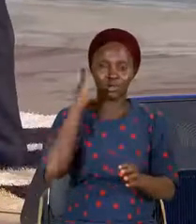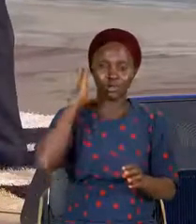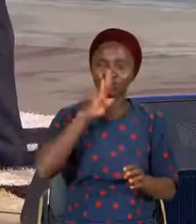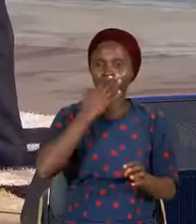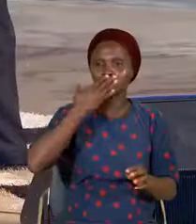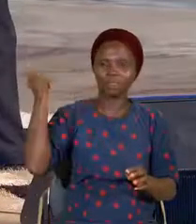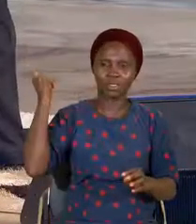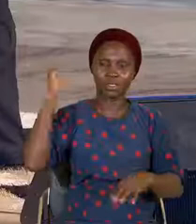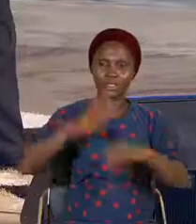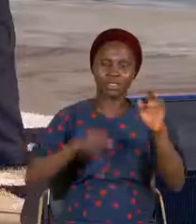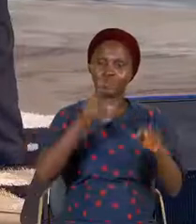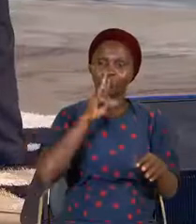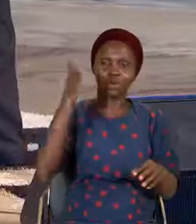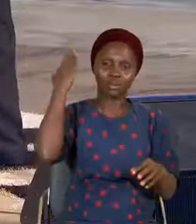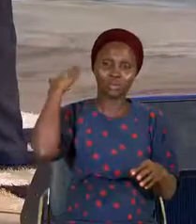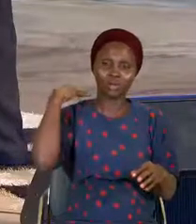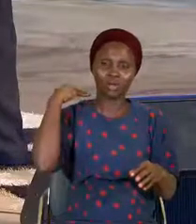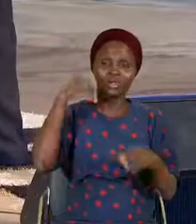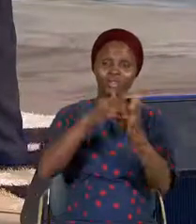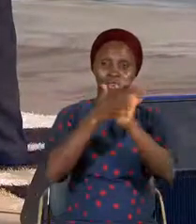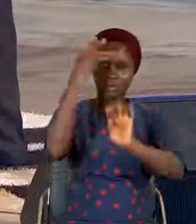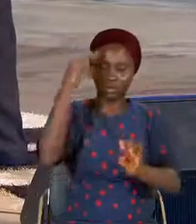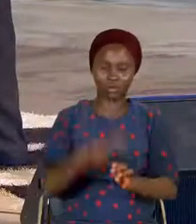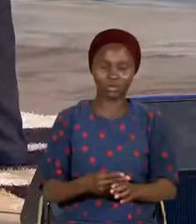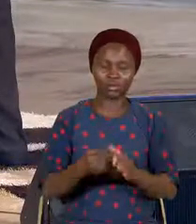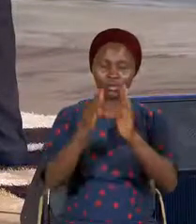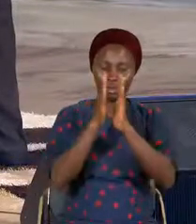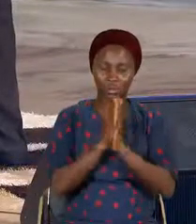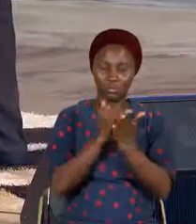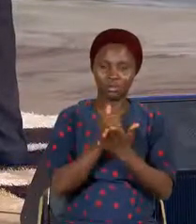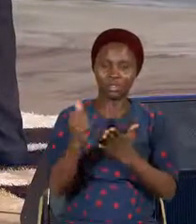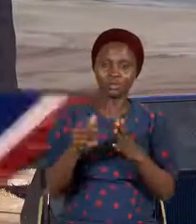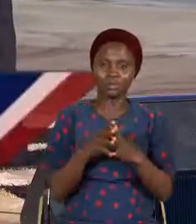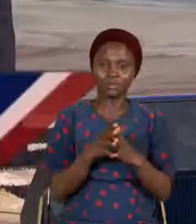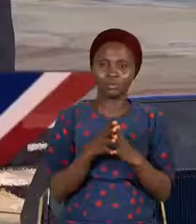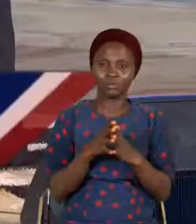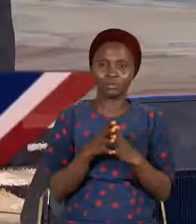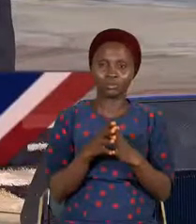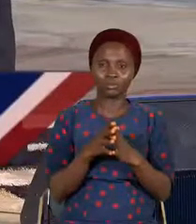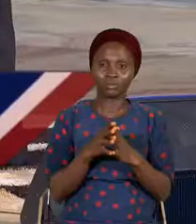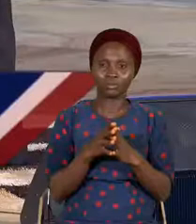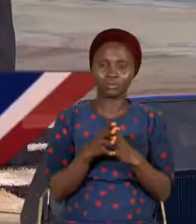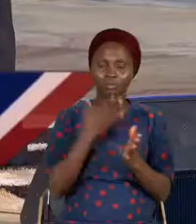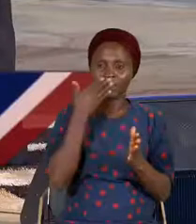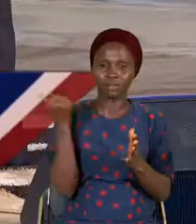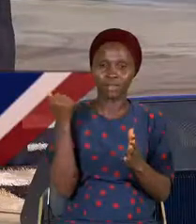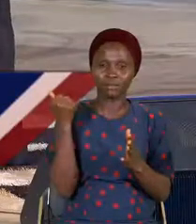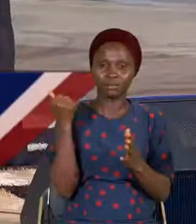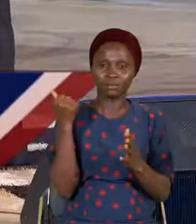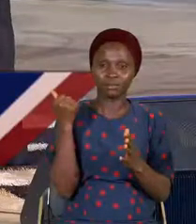et vous serez meilleur que ce que vous étiez les années passées au nom de Jésus.